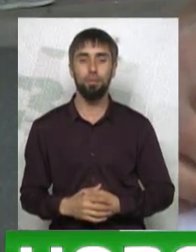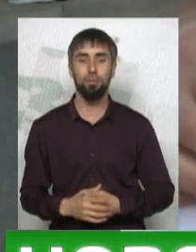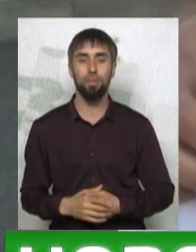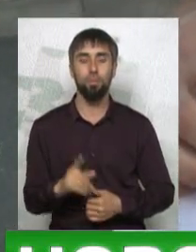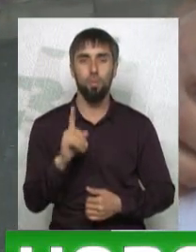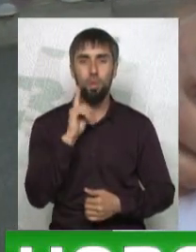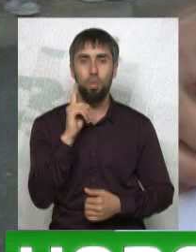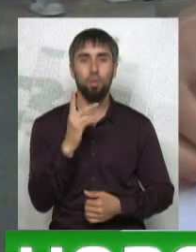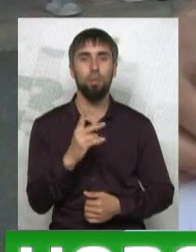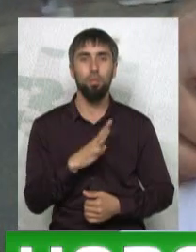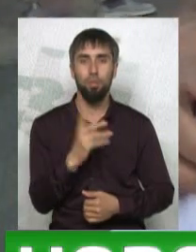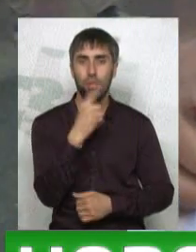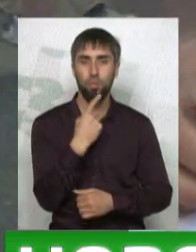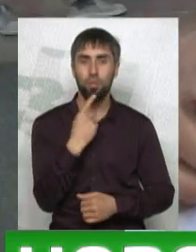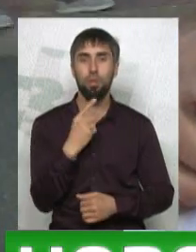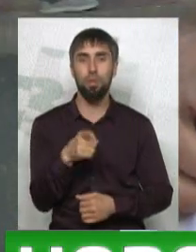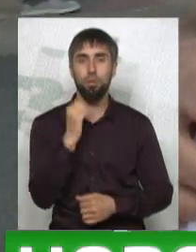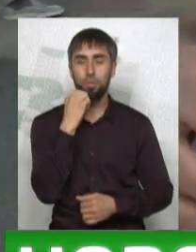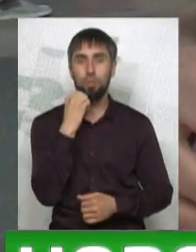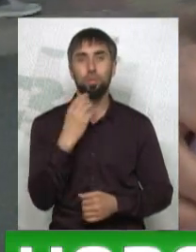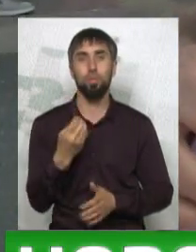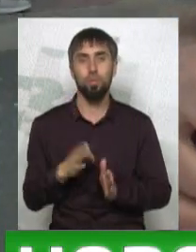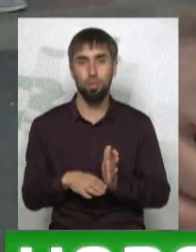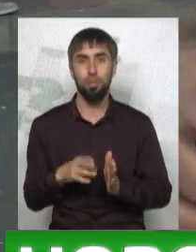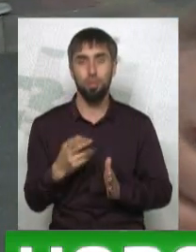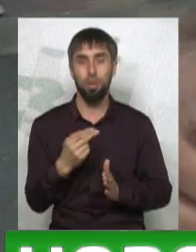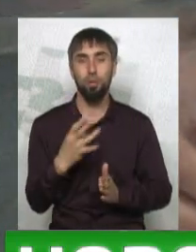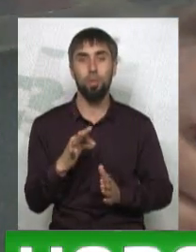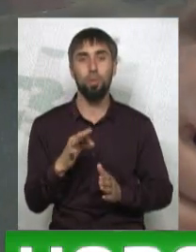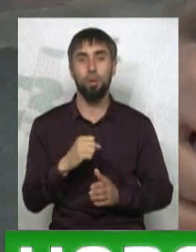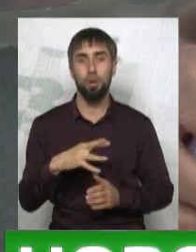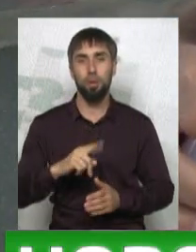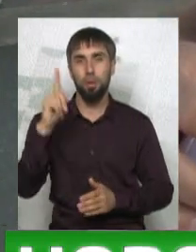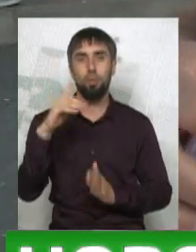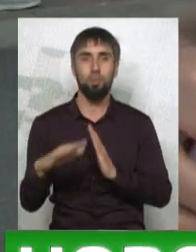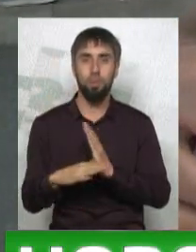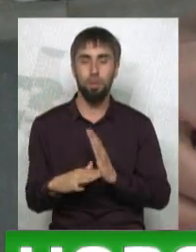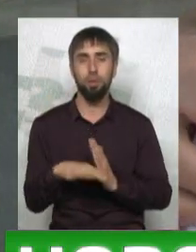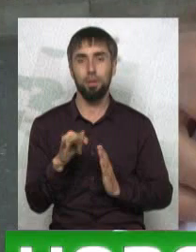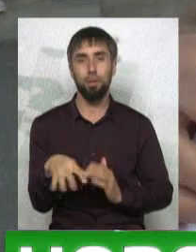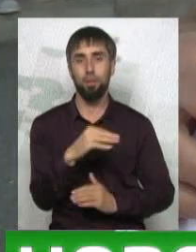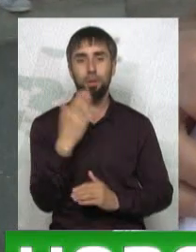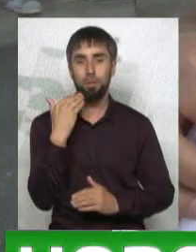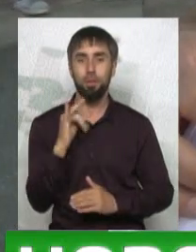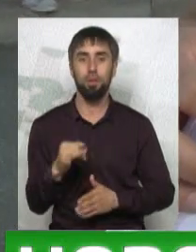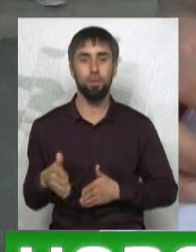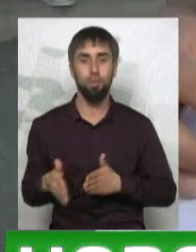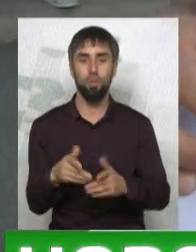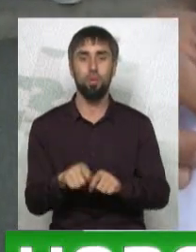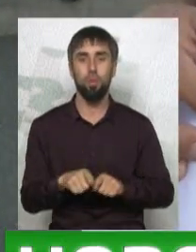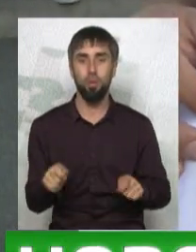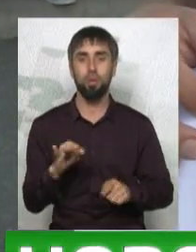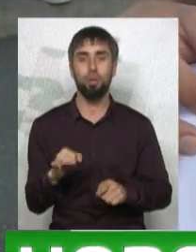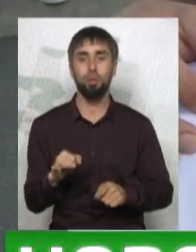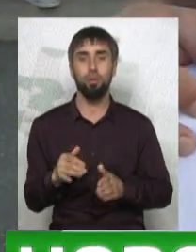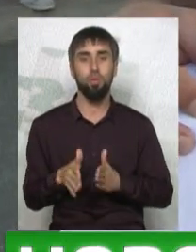Молодым нелегко удается. Конечно, все от Всевышнего. Облегчает Всевышний всем. И путь туда открывает, и